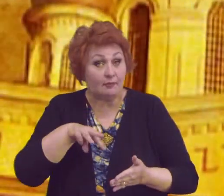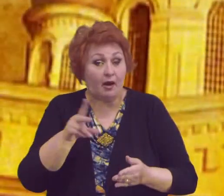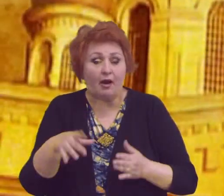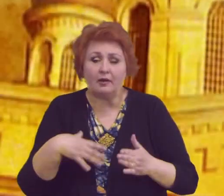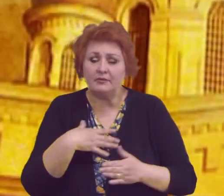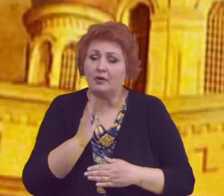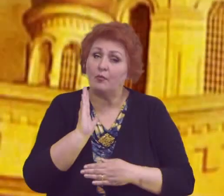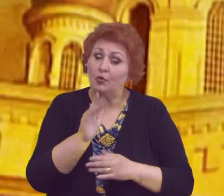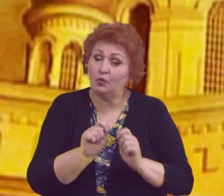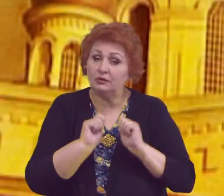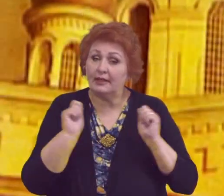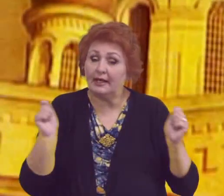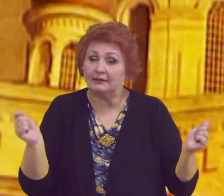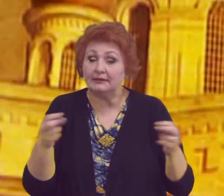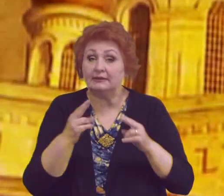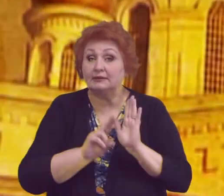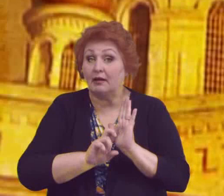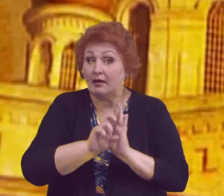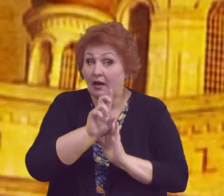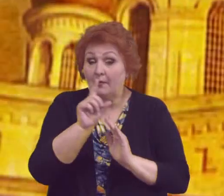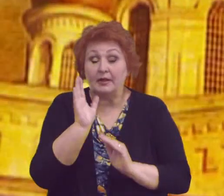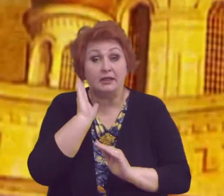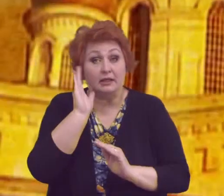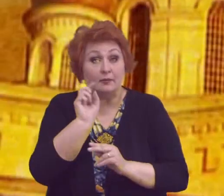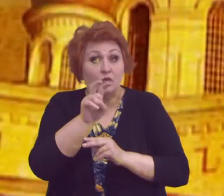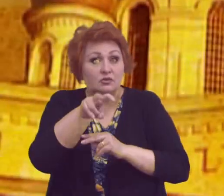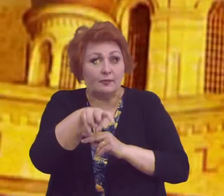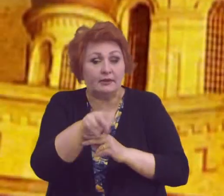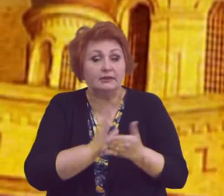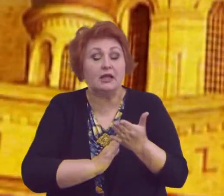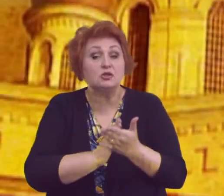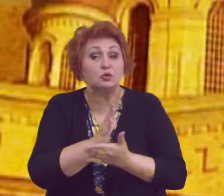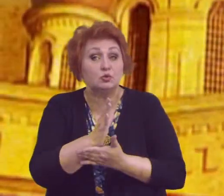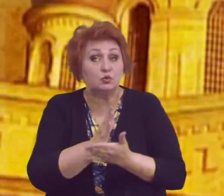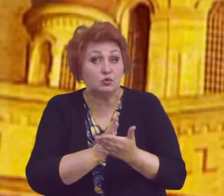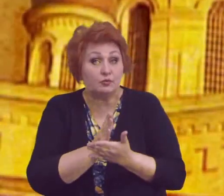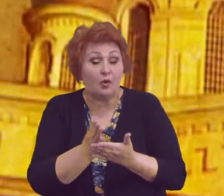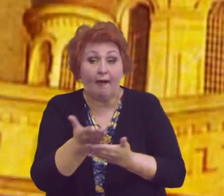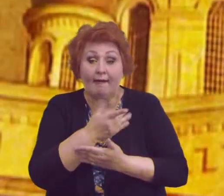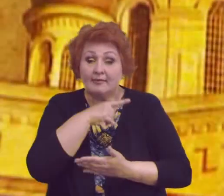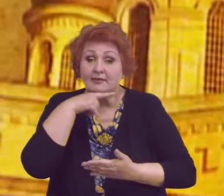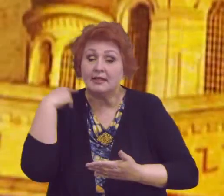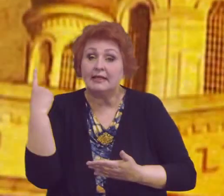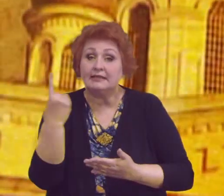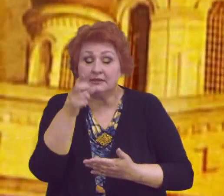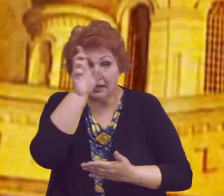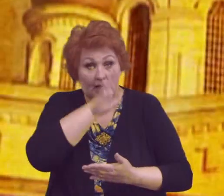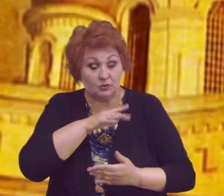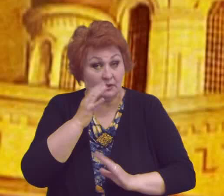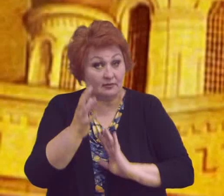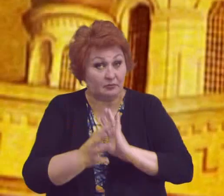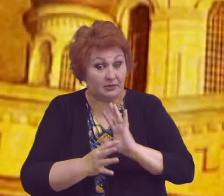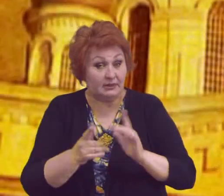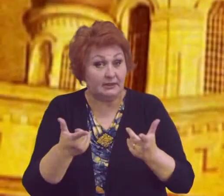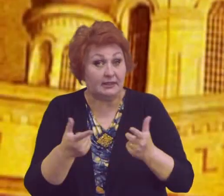переживали, будут ли открыты на Пасху храмы и возможно ли будет пойти на ночное богослужение. Наша страна, пожалуй, единственное государство в